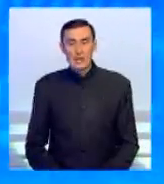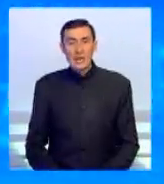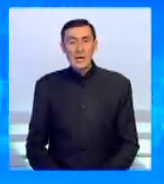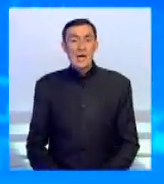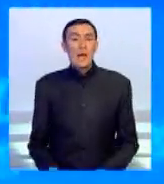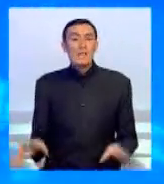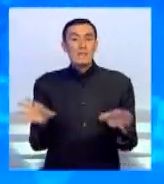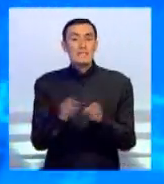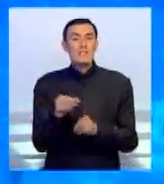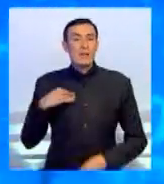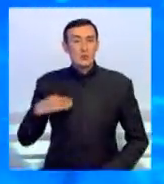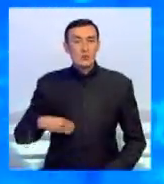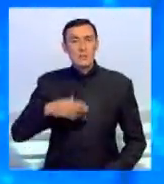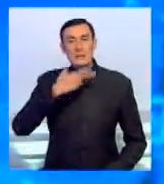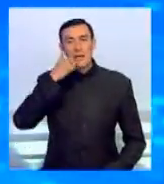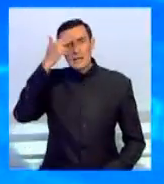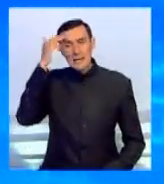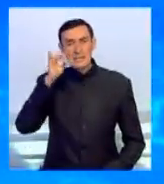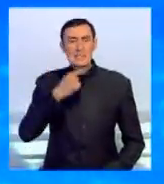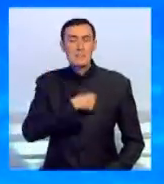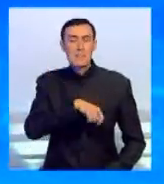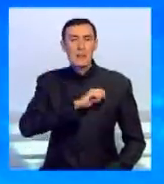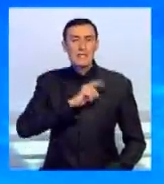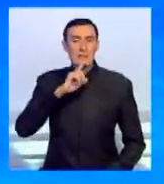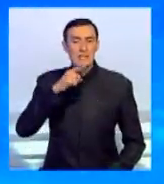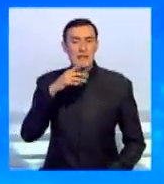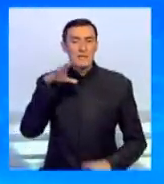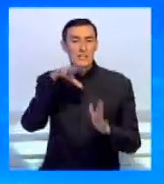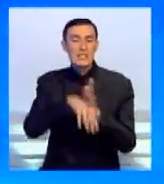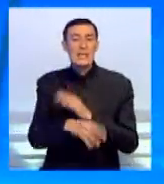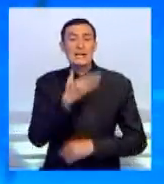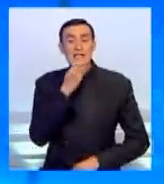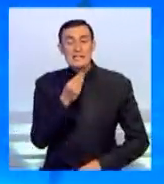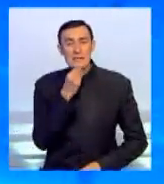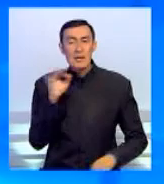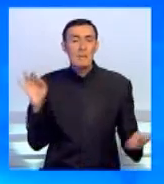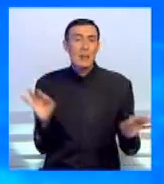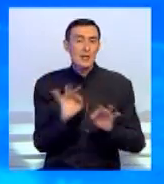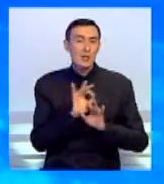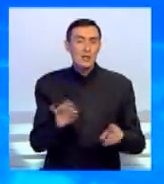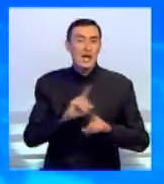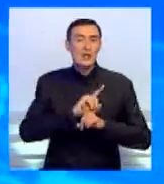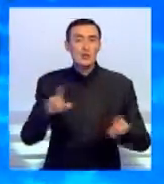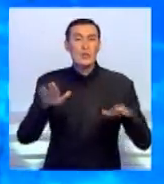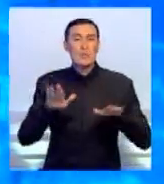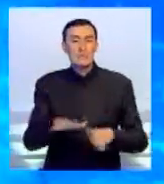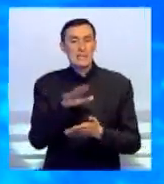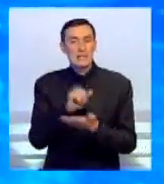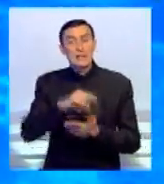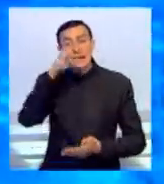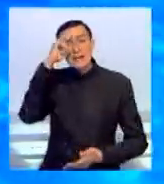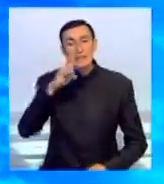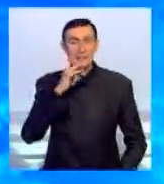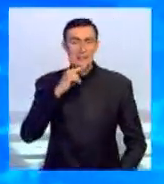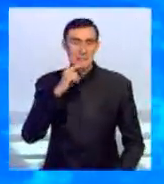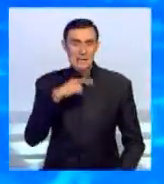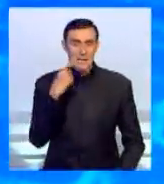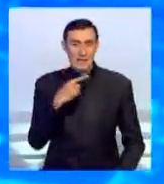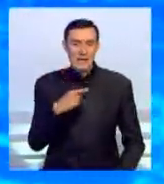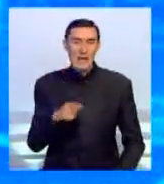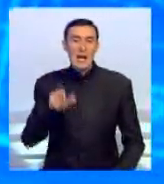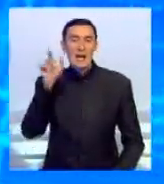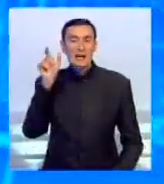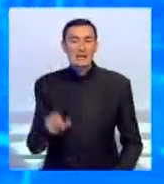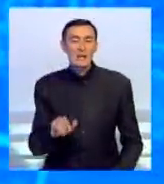Наряду с французским, итальянским и испанским языками в числе красивых и мелодичных особое место занимает казахский язык. Так